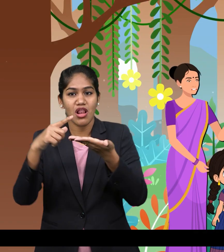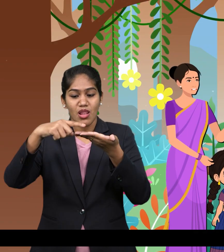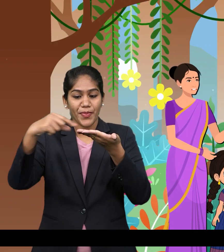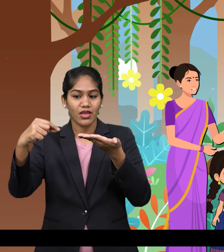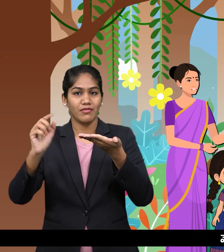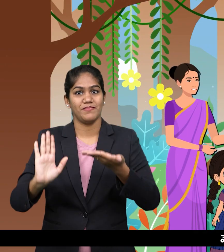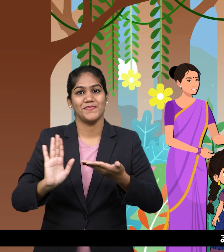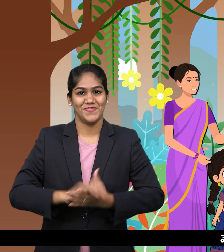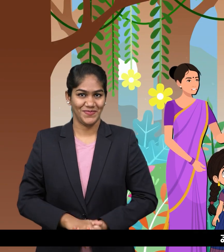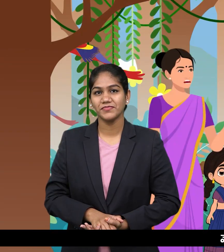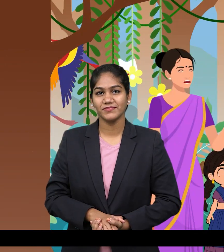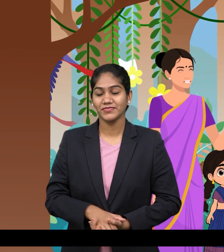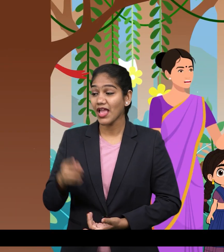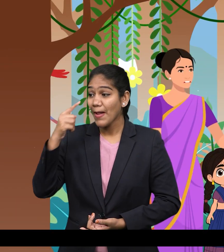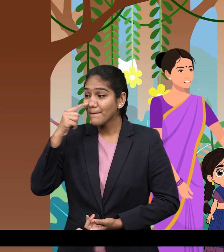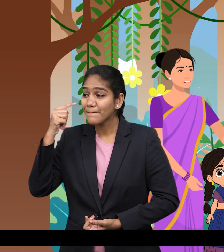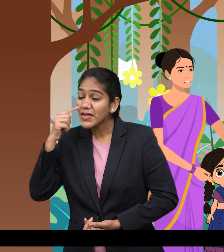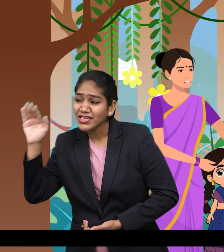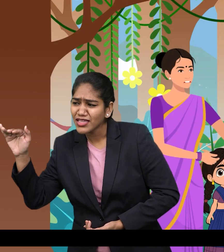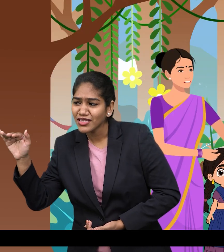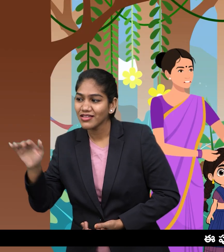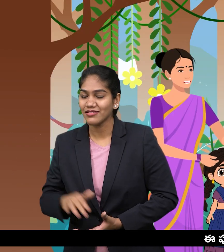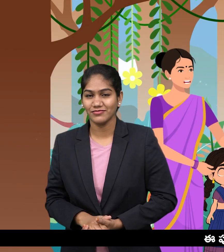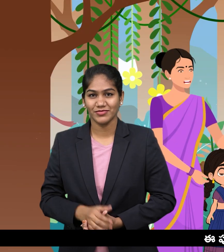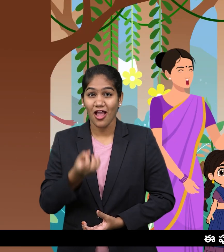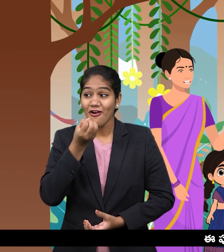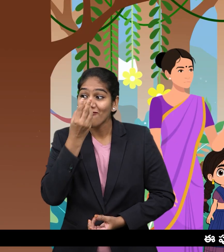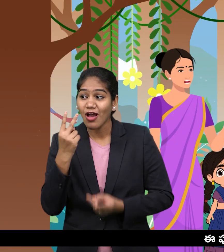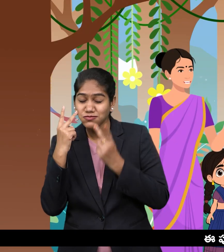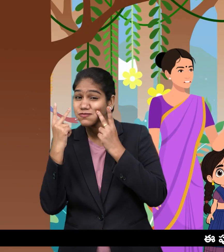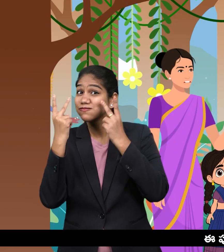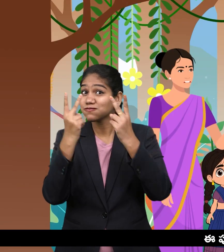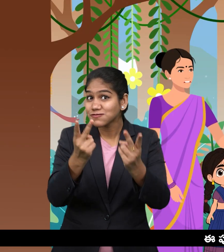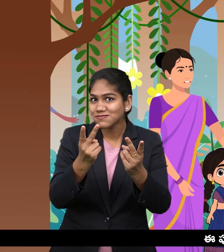కొన మొదలైనవి. పింకీ, ఈ పువ్వులను చూడు.